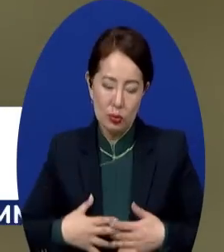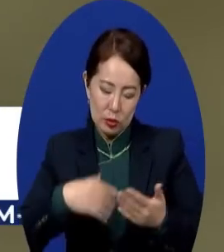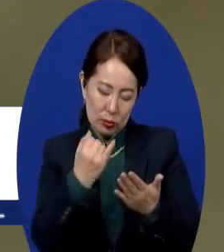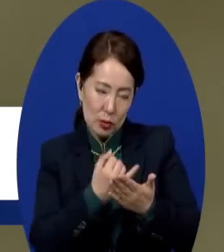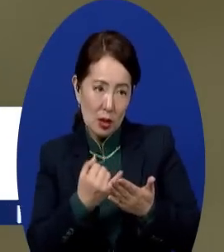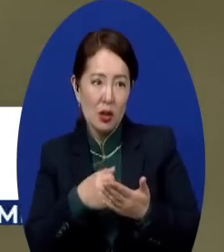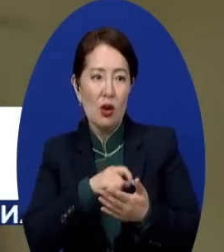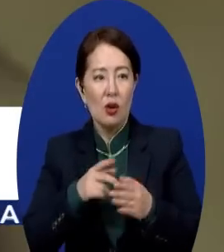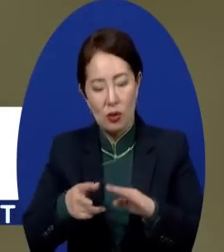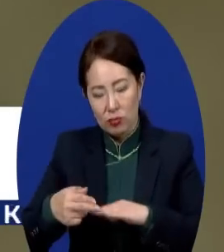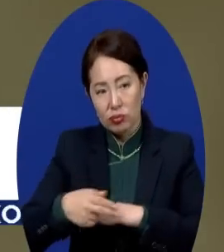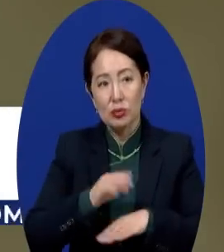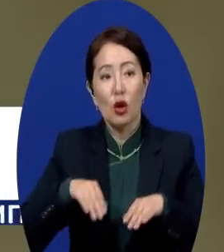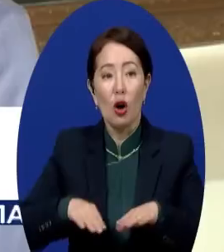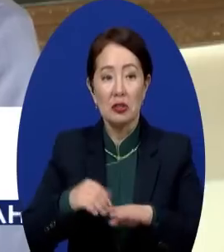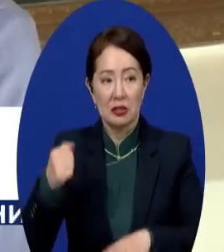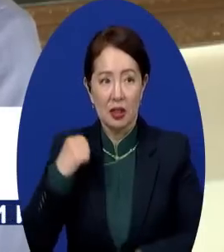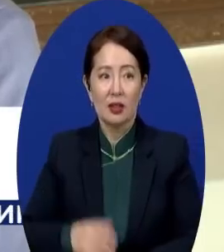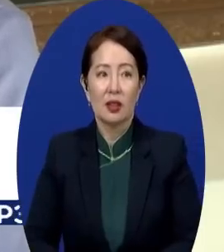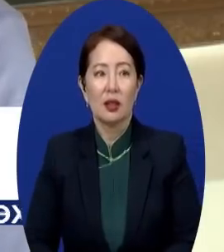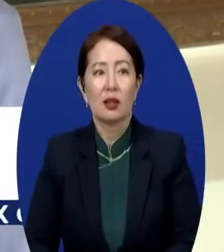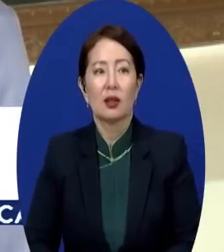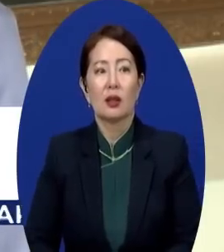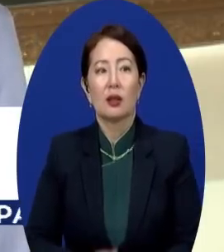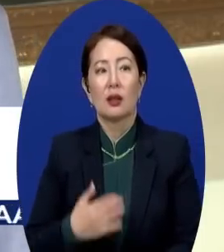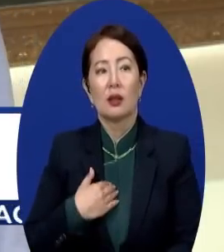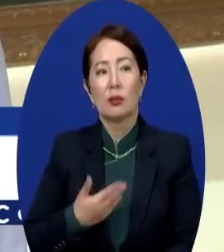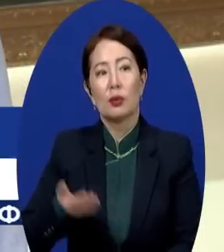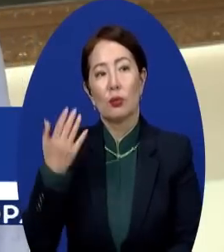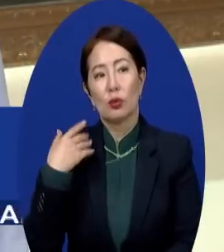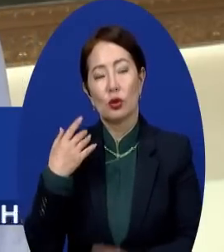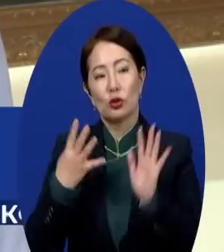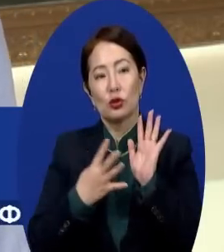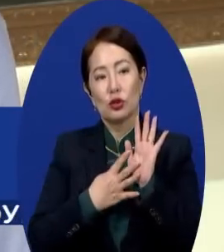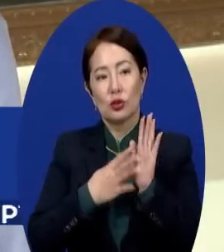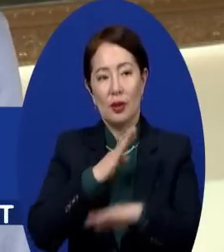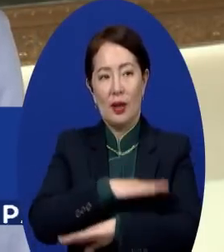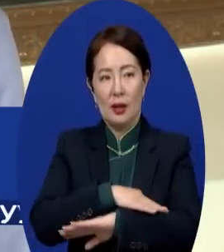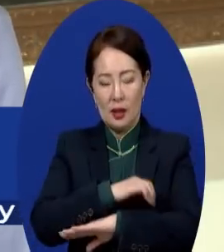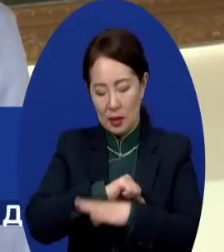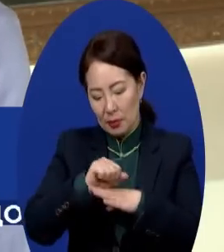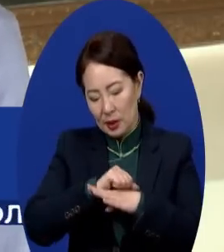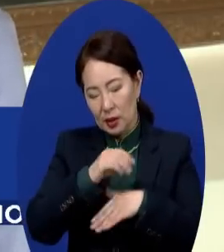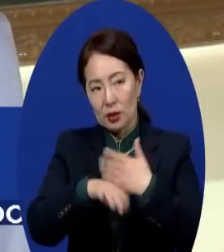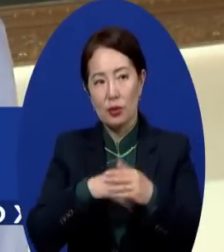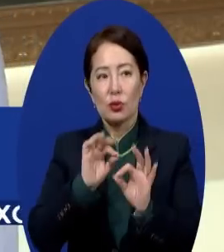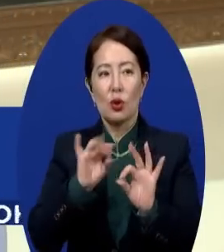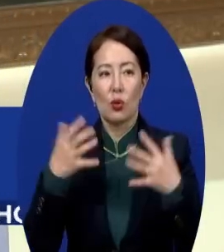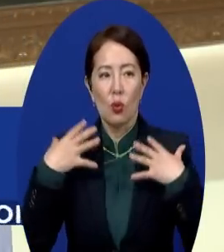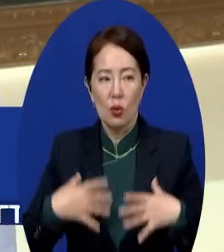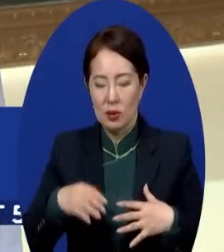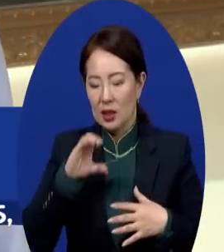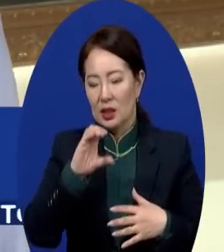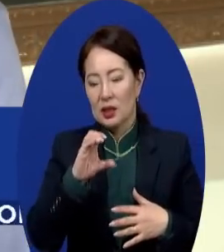гаргаж эсгэж ойж өмсдөг болжээ. Би бүр 9-р ангиас эхэлж бэлдэж эхэлсэн. 9-р ангиас янз бүрийн хувцсны хэсгэн